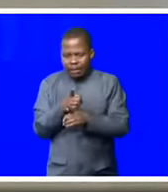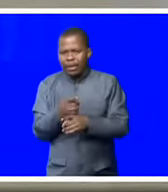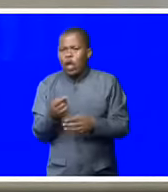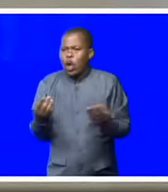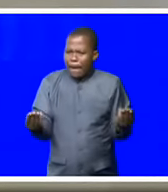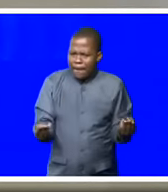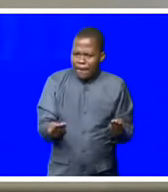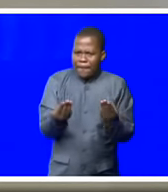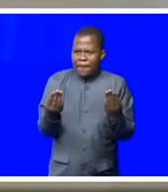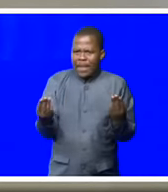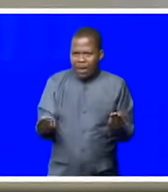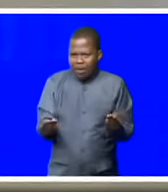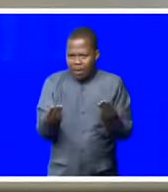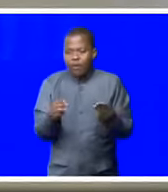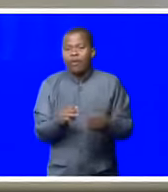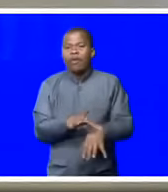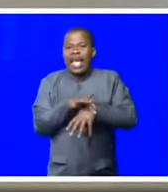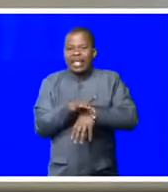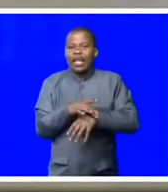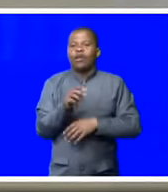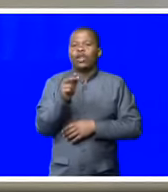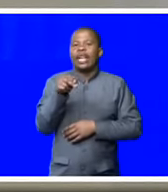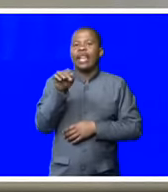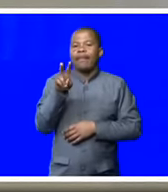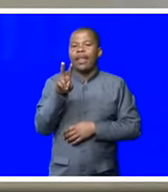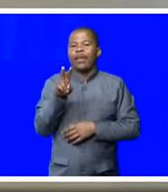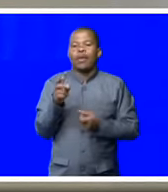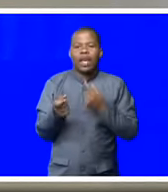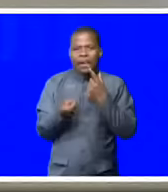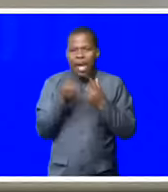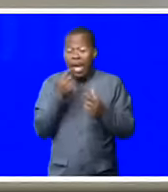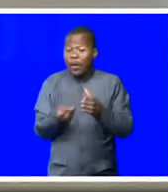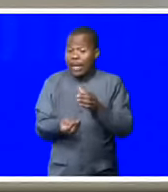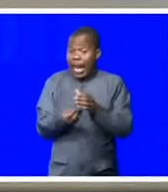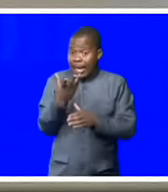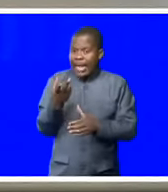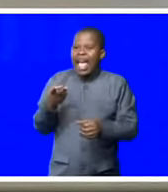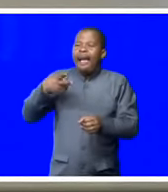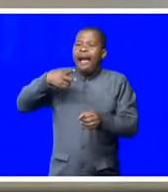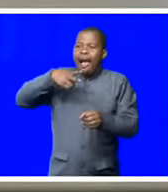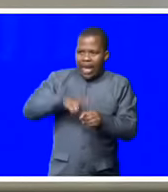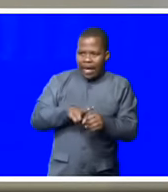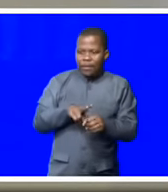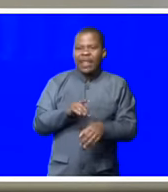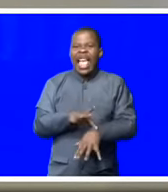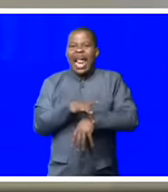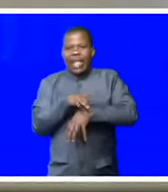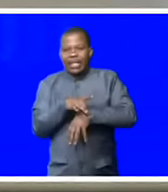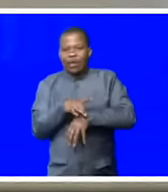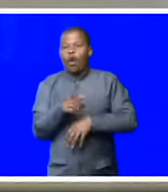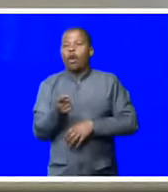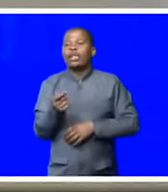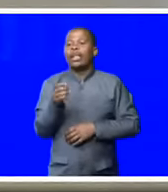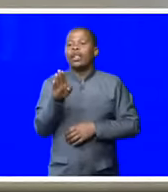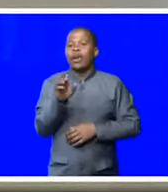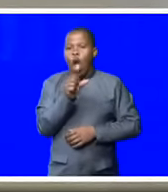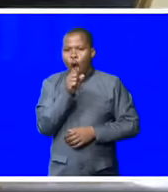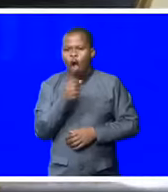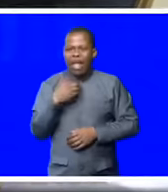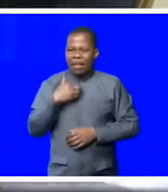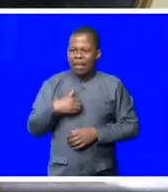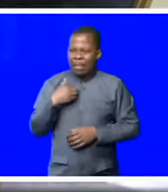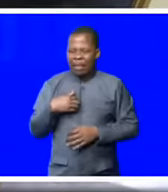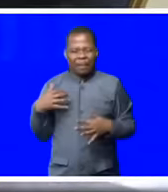sezingeni lokuyibhebhetela iTB noma ibacinzetele kakhulu. Ukhanzile ukuthi ngibo bantu labaphila